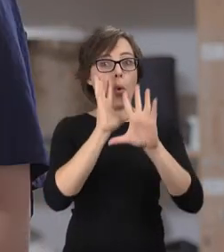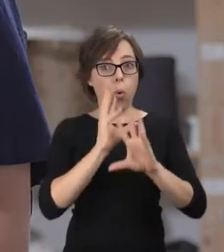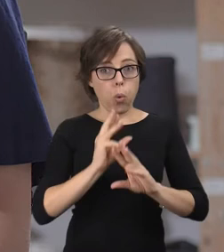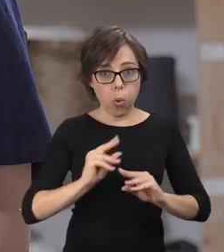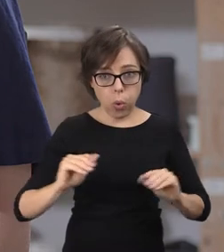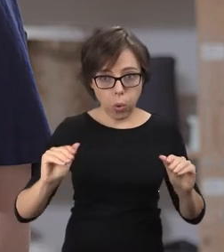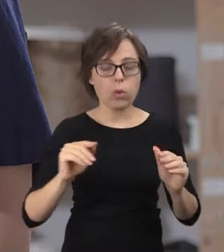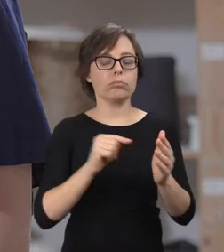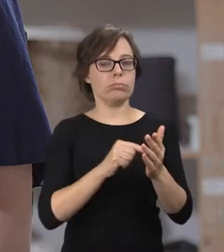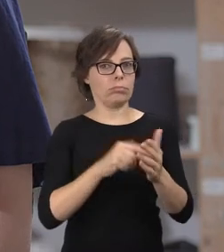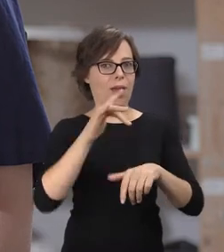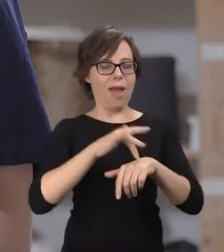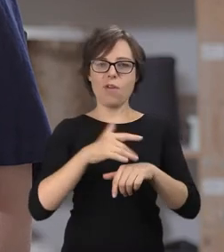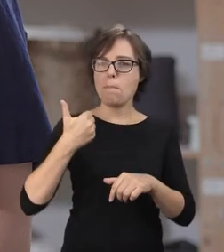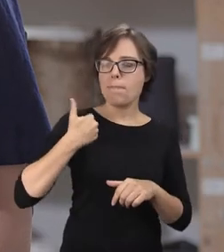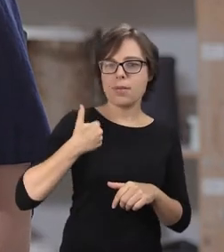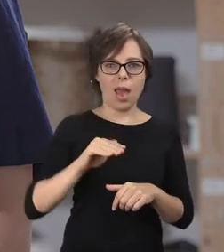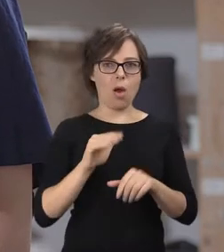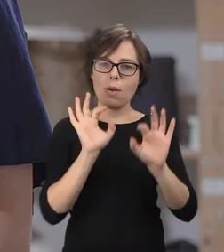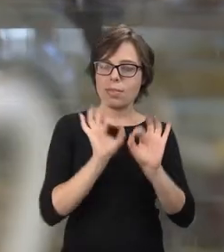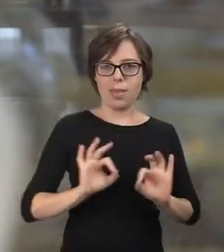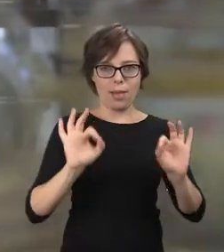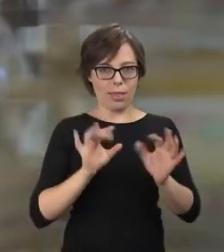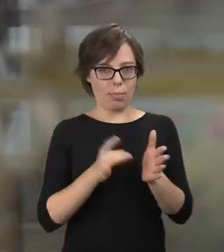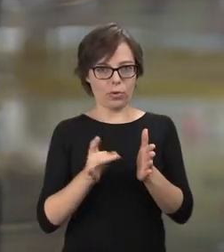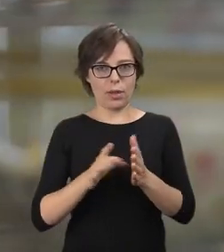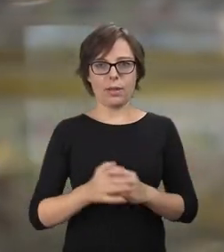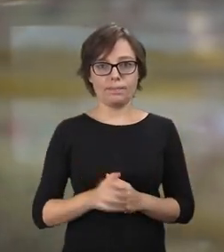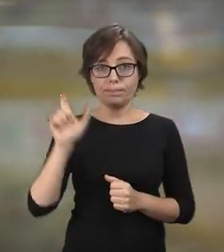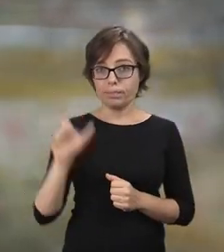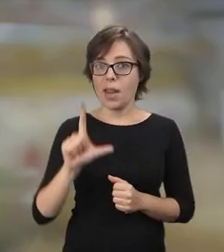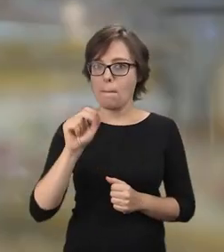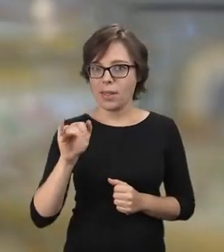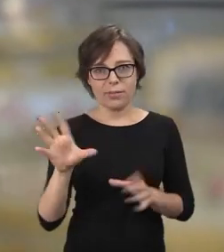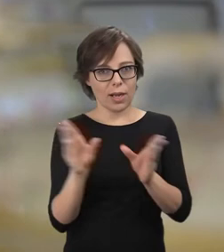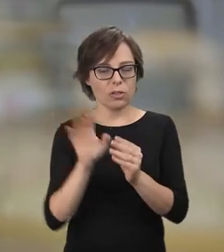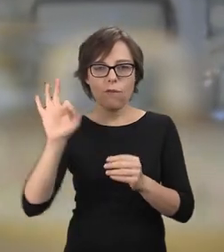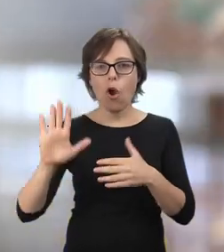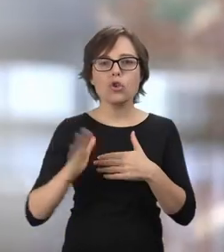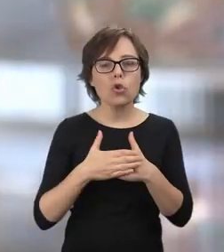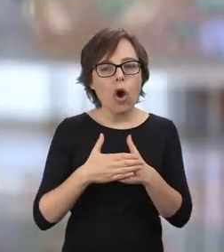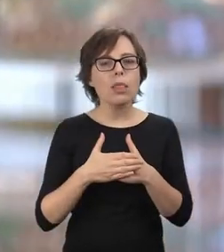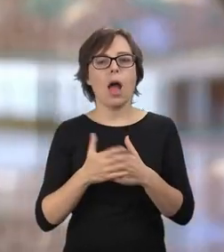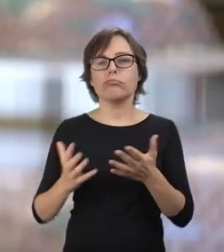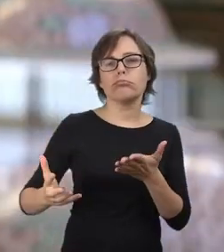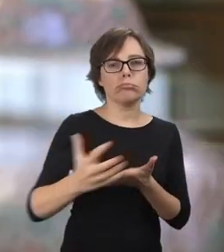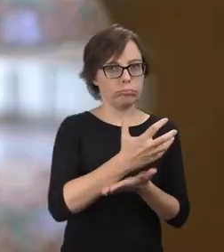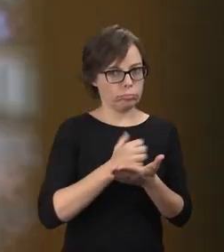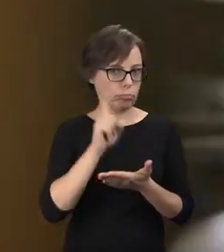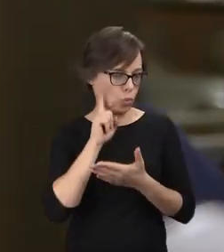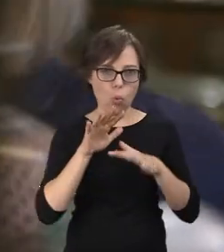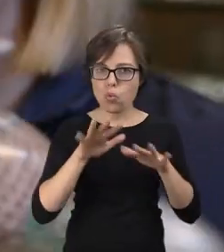uzyskujemy właśnie białą, delikatną porcelanę. Ignacy Jan Paderewski wraz ze swoją żoną zgromadził